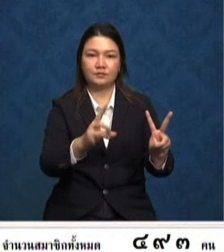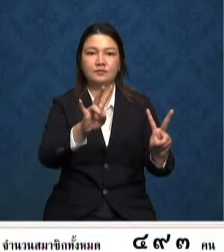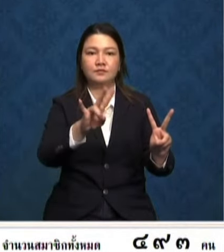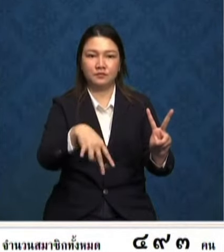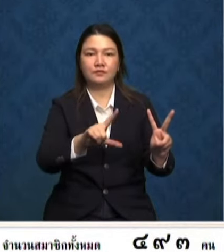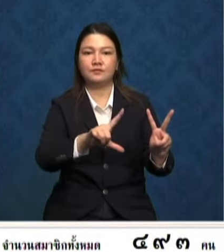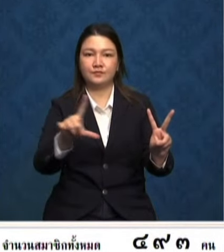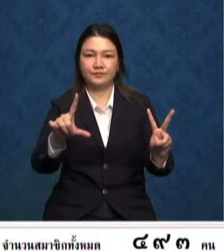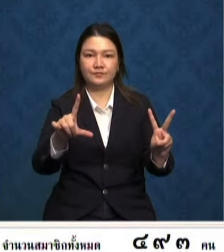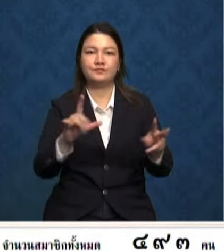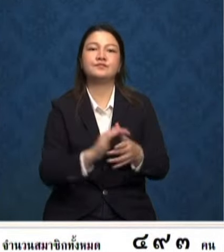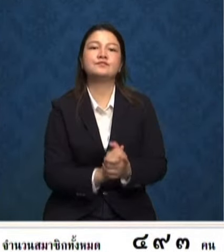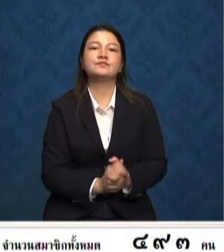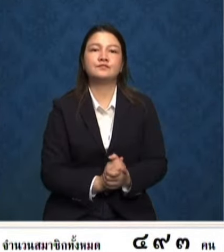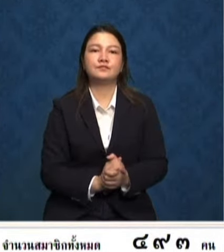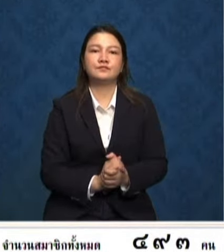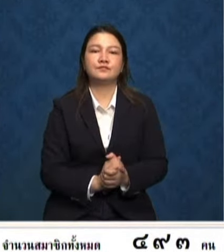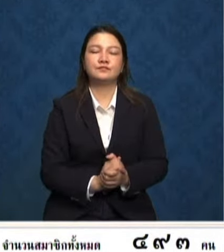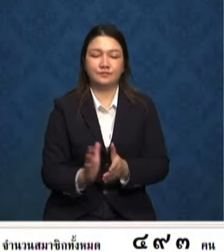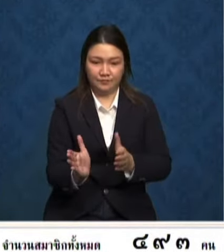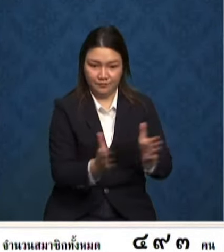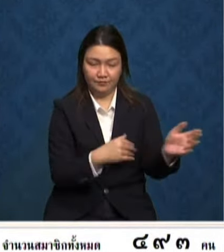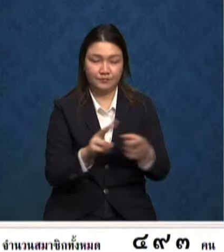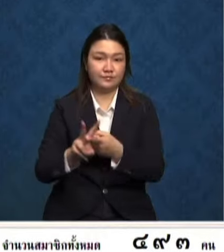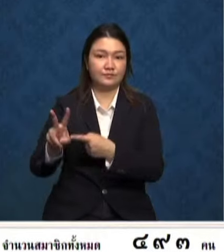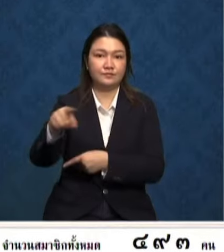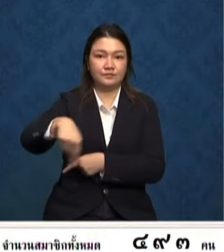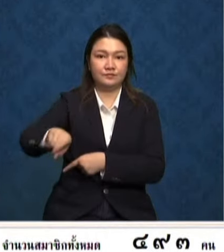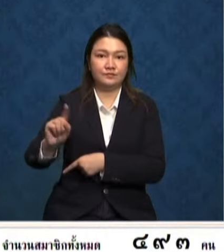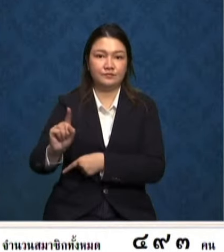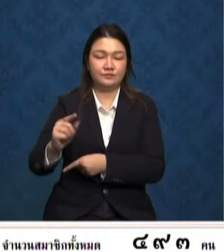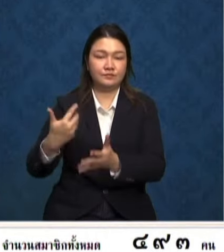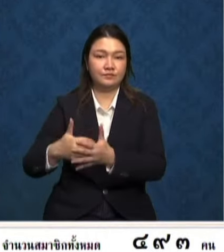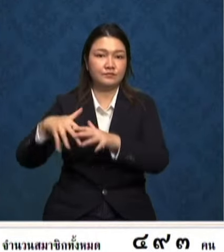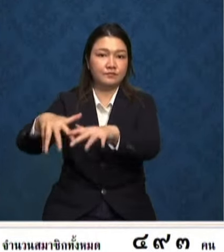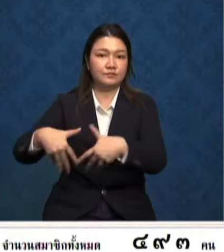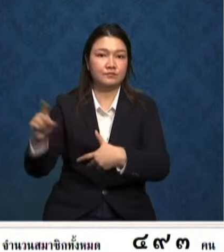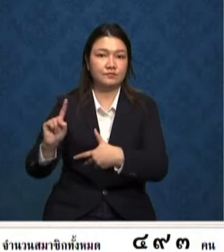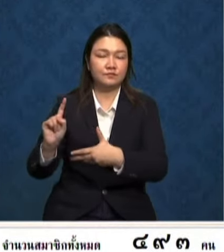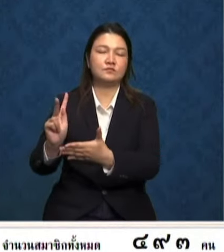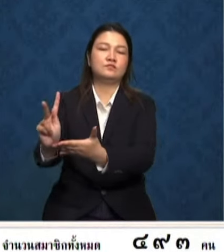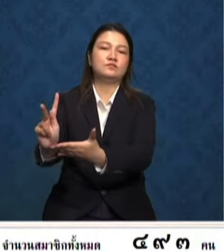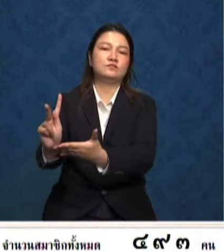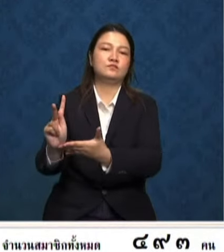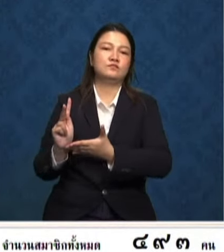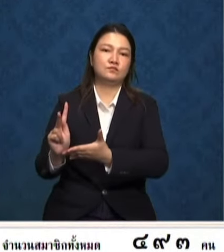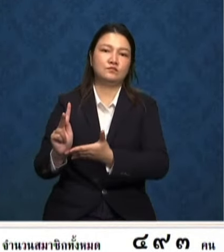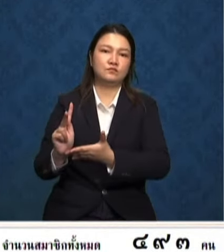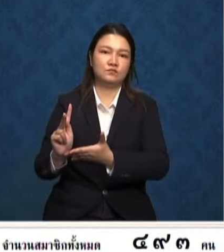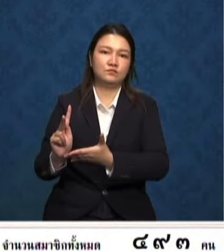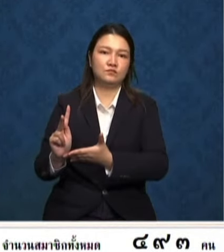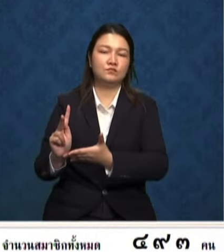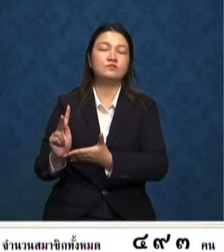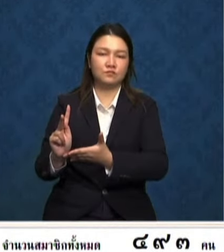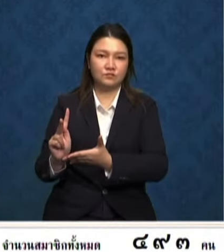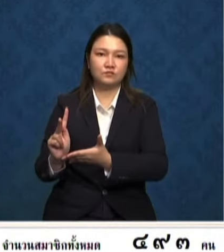2,887,700 ล้านบาทแหล่งที่2มาจากการกู้เงินเพื่อชดเชยร